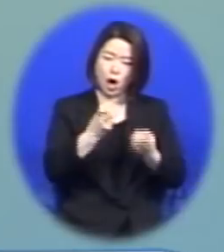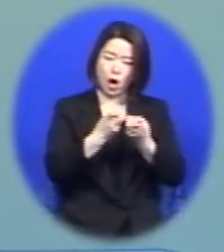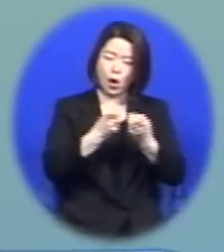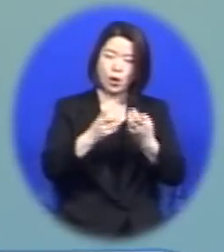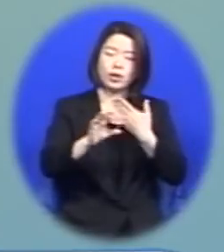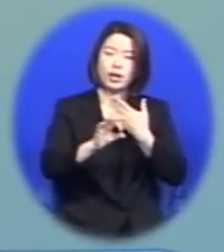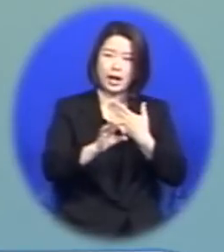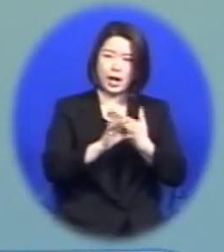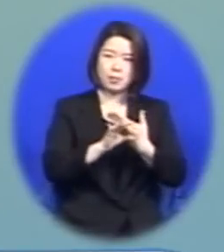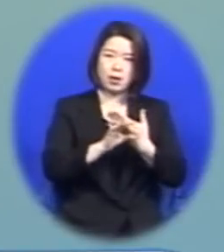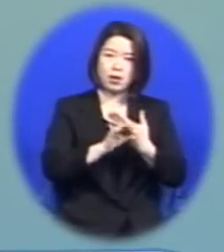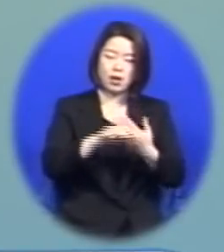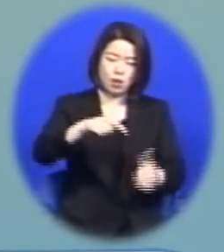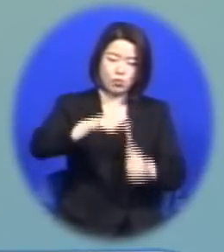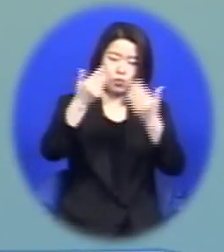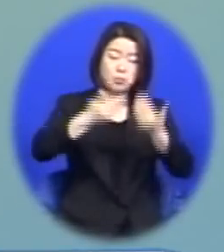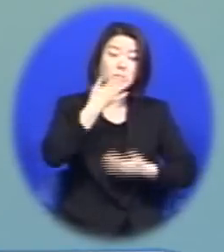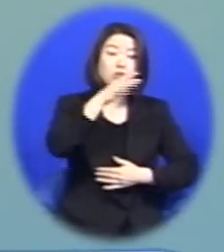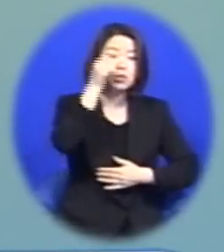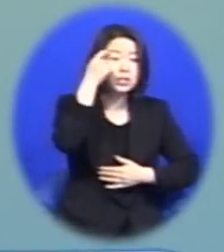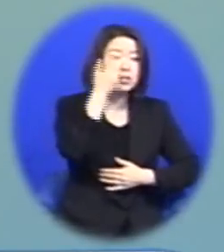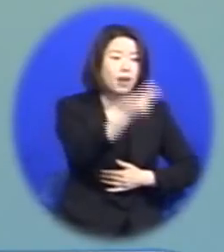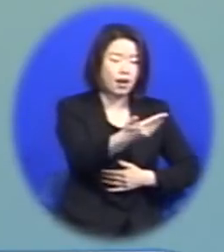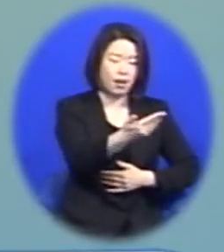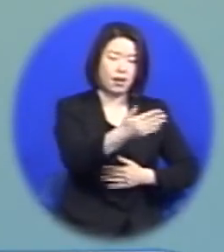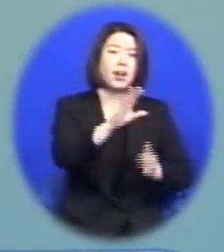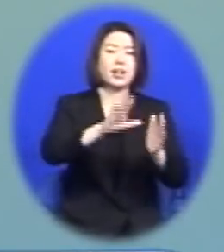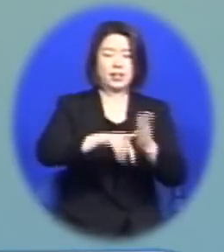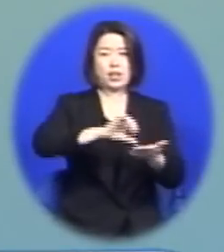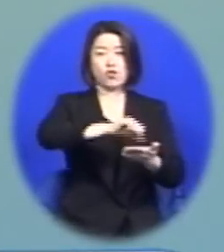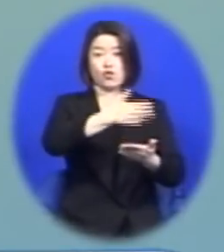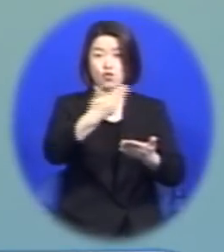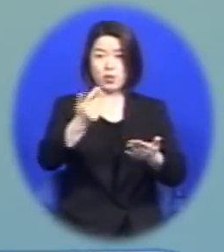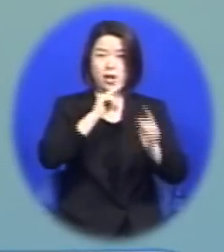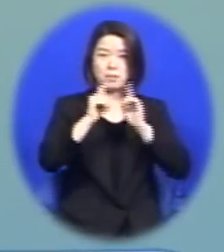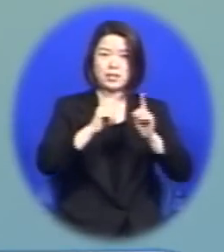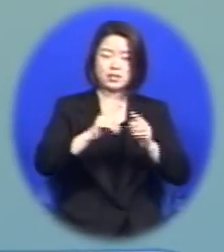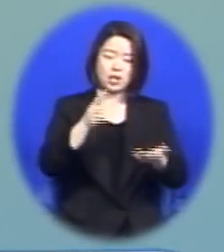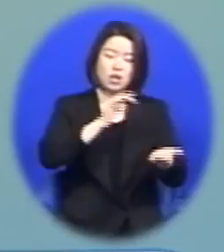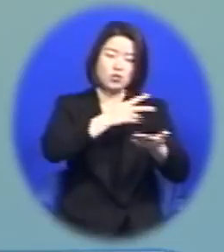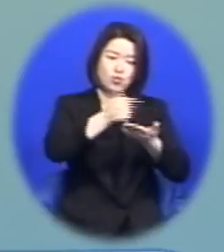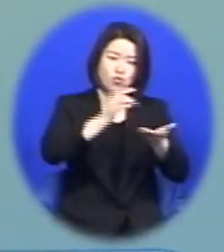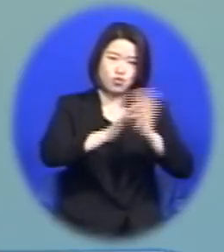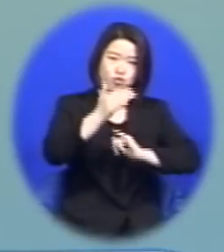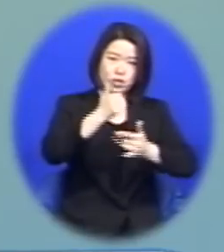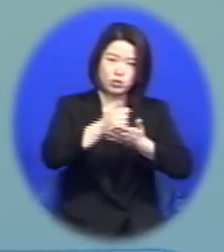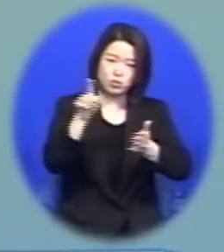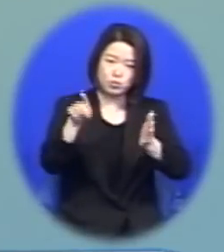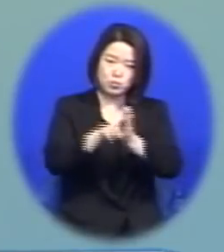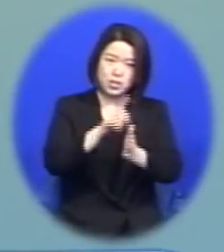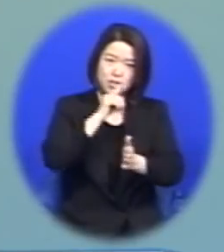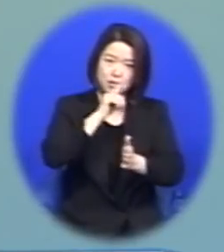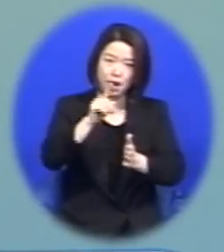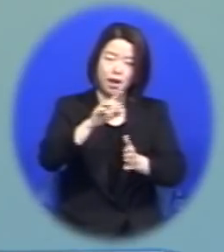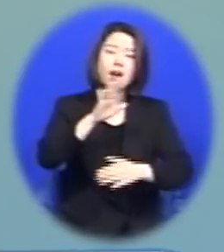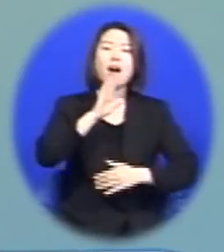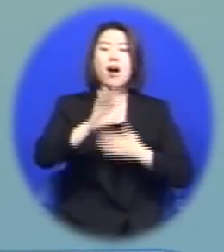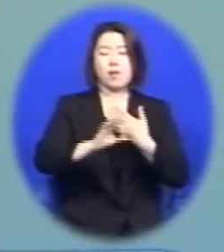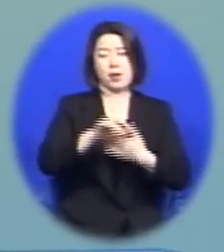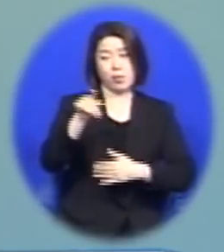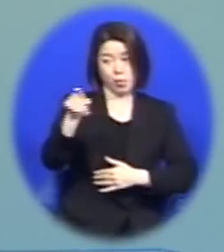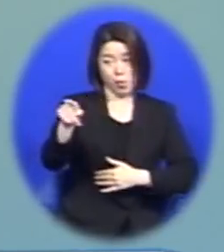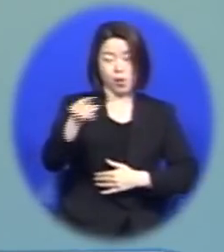하십니다 주 예수를 믿으라 그리하면 너와 네 집이 구원을 받을 것이라 아